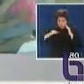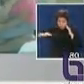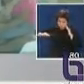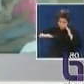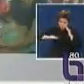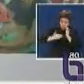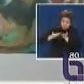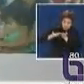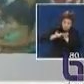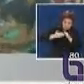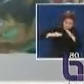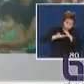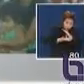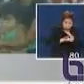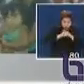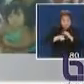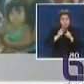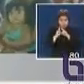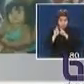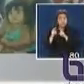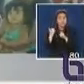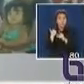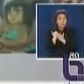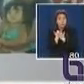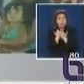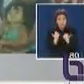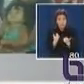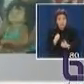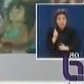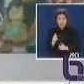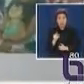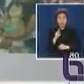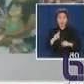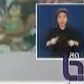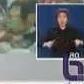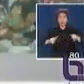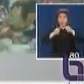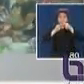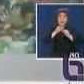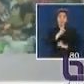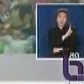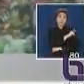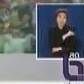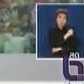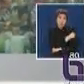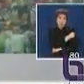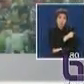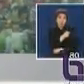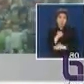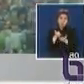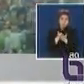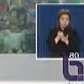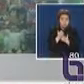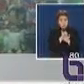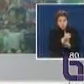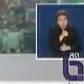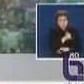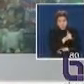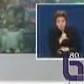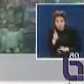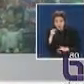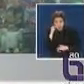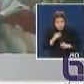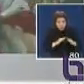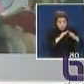ทั้งนี้ก็ได้เน้นย้ำให้กระทรวงสาธารณสุขจัดหน่วยแพทย์เคลื่อนที่ลงสนามและลงพื้นที่เพื่อ